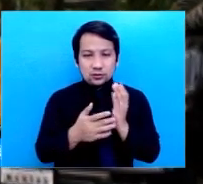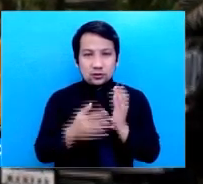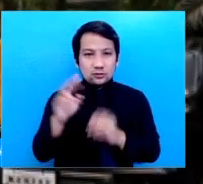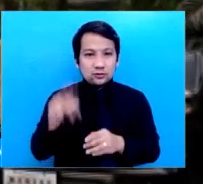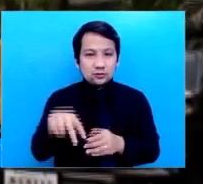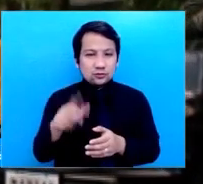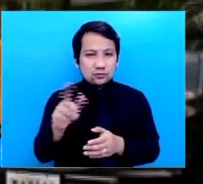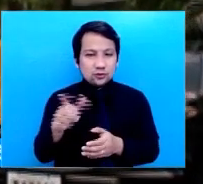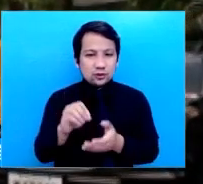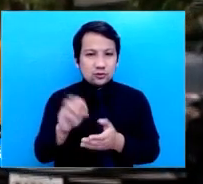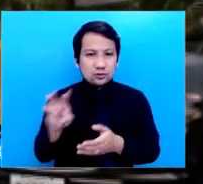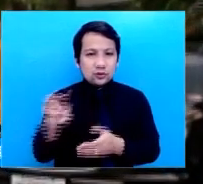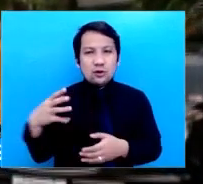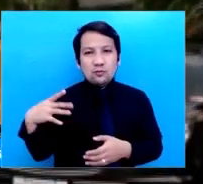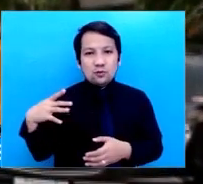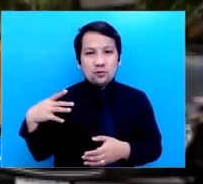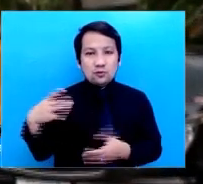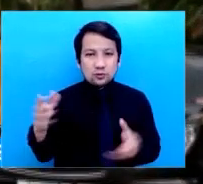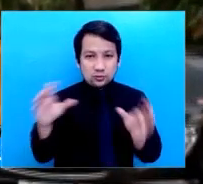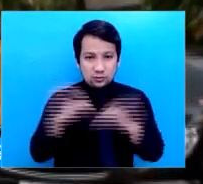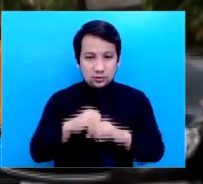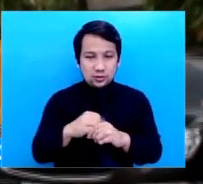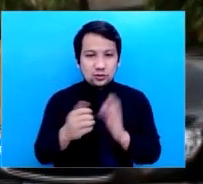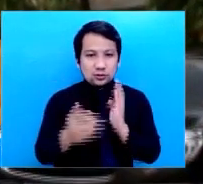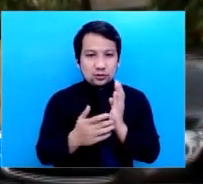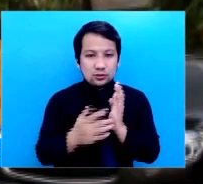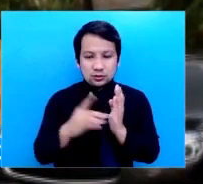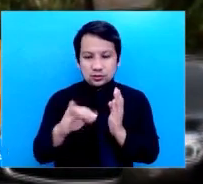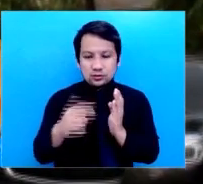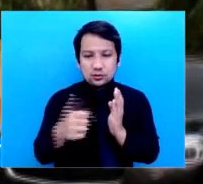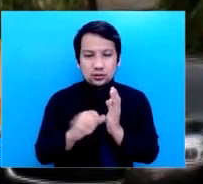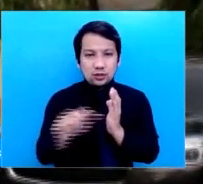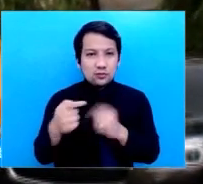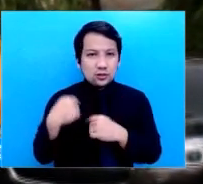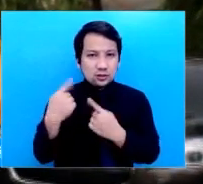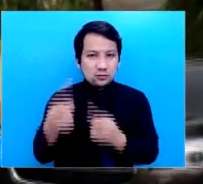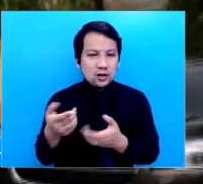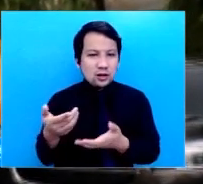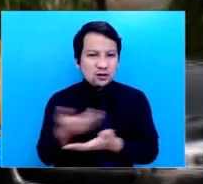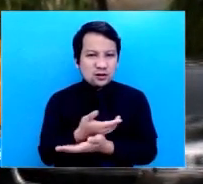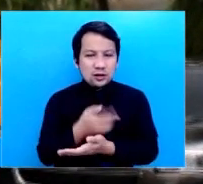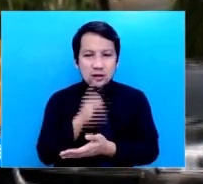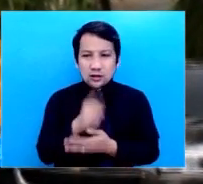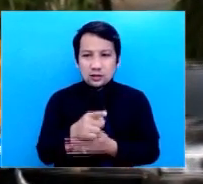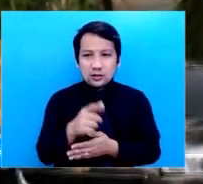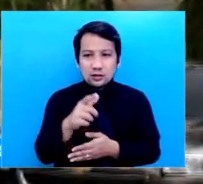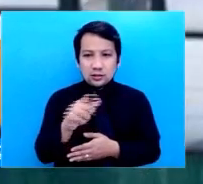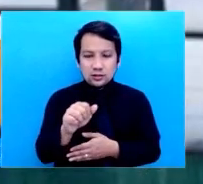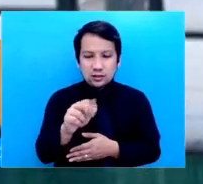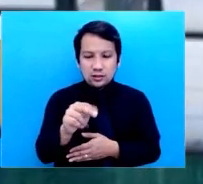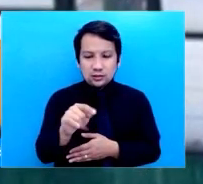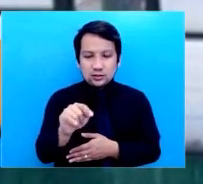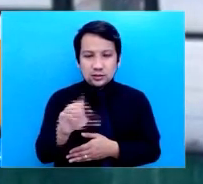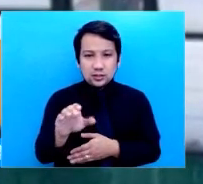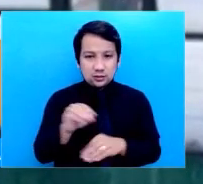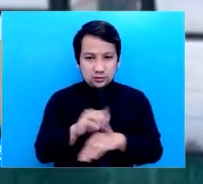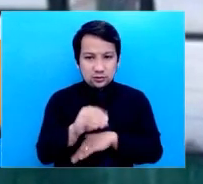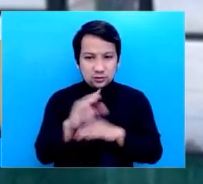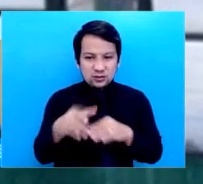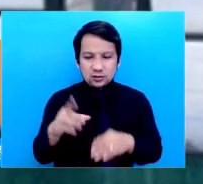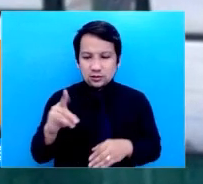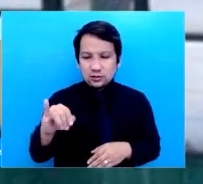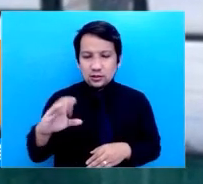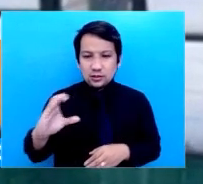2006 at hinintay lang nilang magkaroon ng digital frequency simula noon. Siniguro rin ng NTC na kumonsulta sila sa